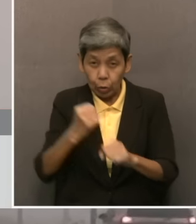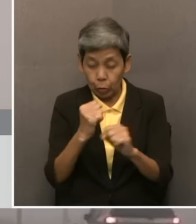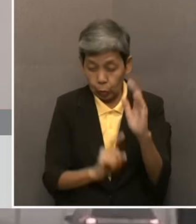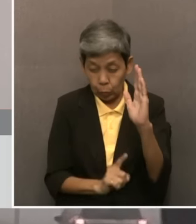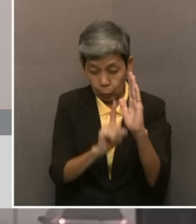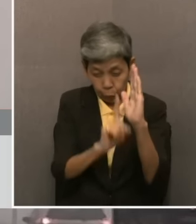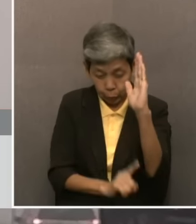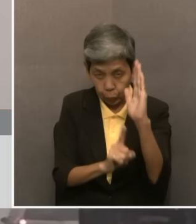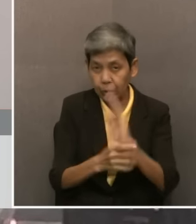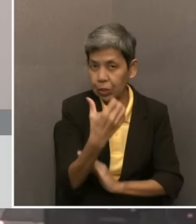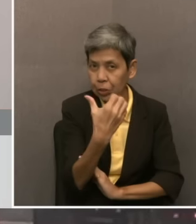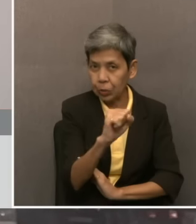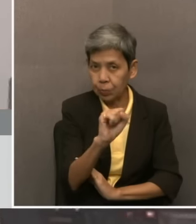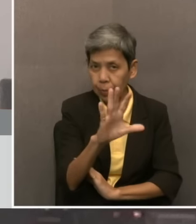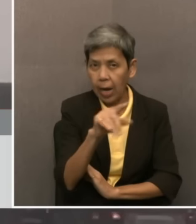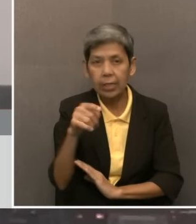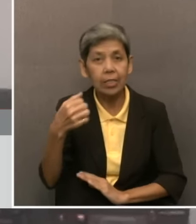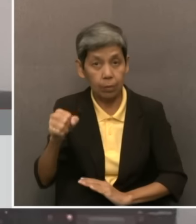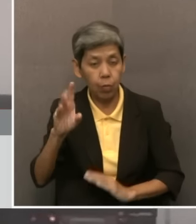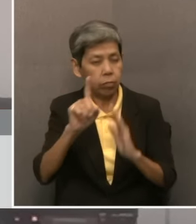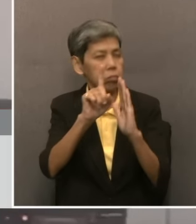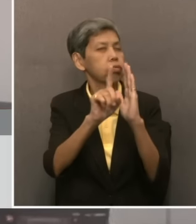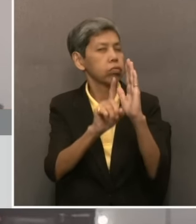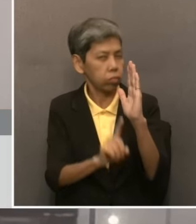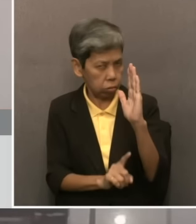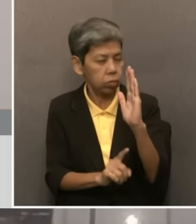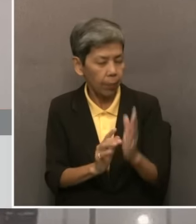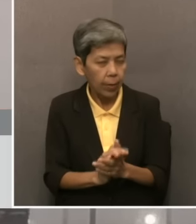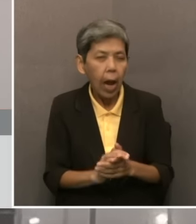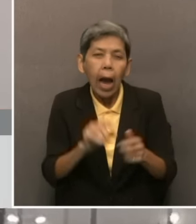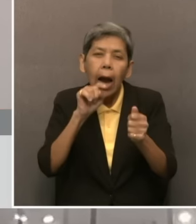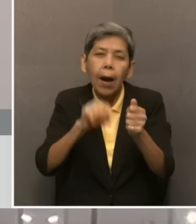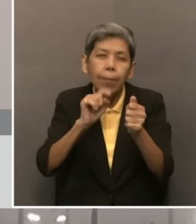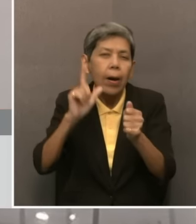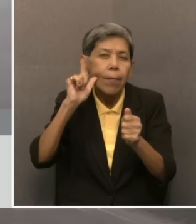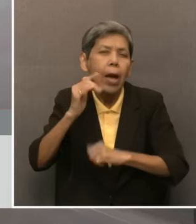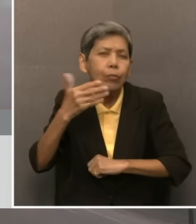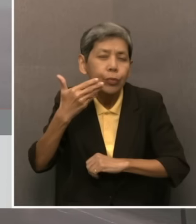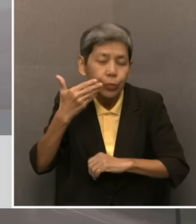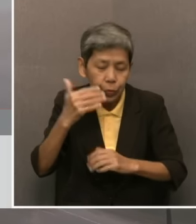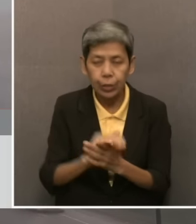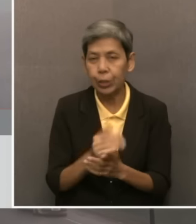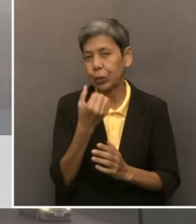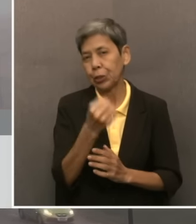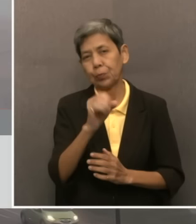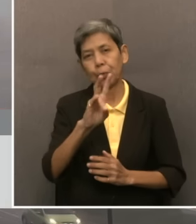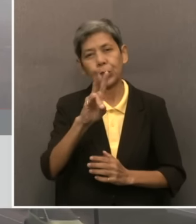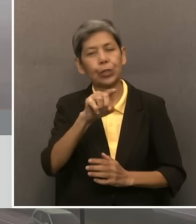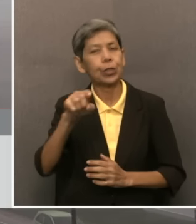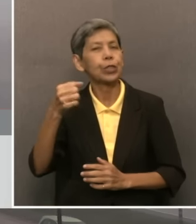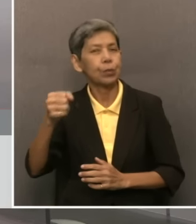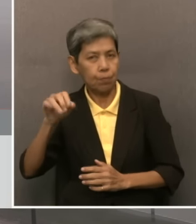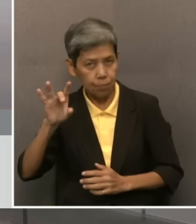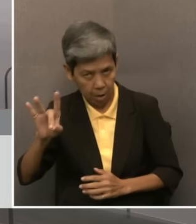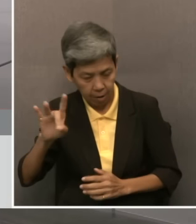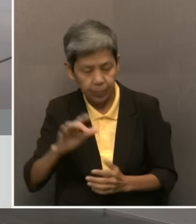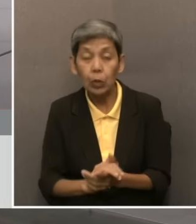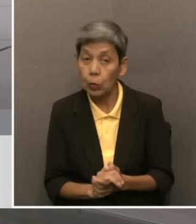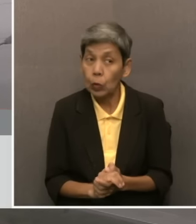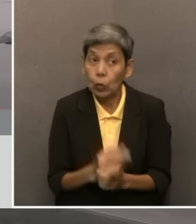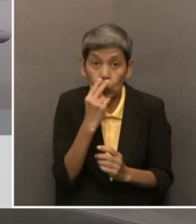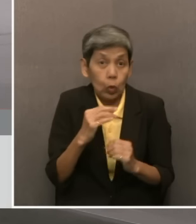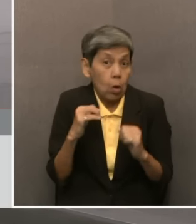ที่ 15-16 องศาเท่านั้นค่ะอย่างพื้นที่อำเภอแม่พริกอุณหภูมิเฉลี่ย 17-18 องศานับเป็นสภ